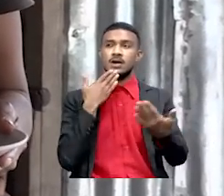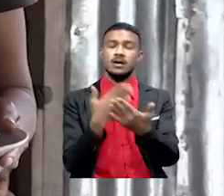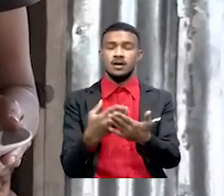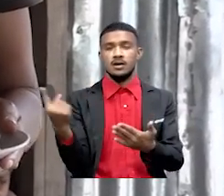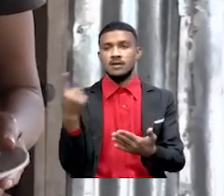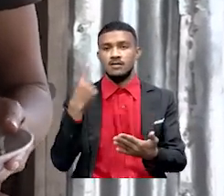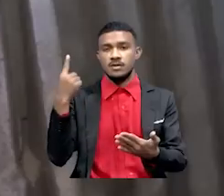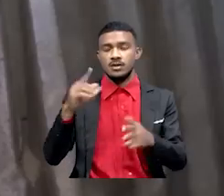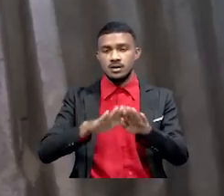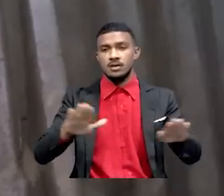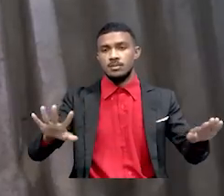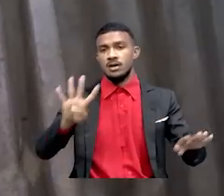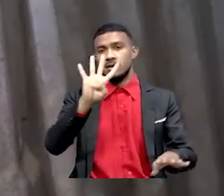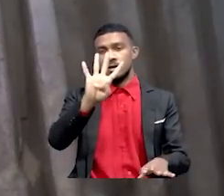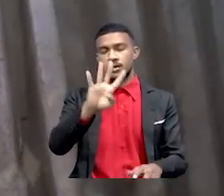hat ne tan